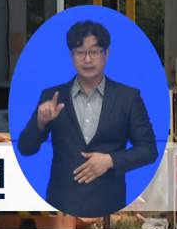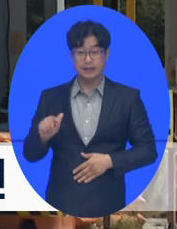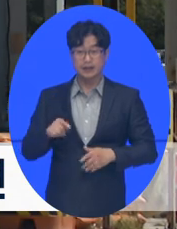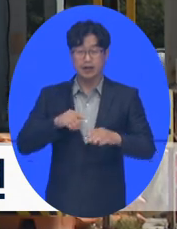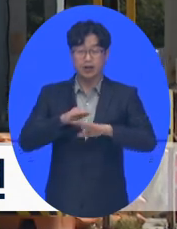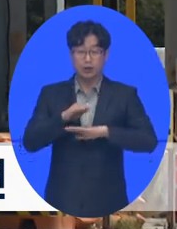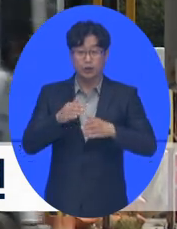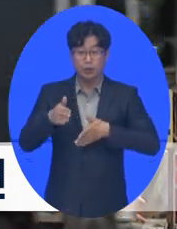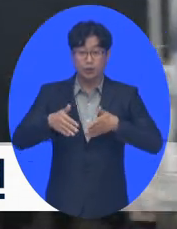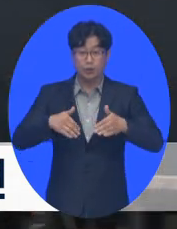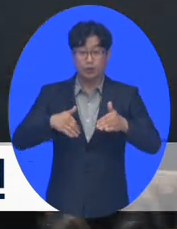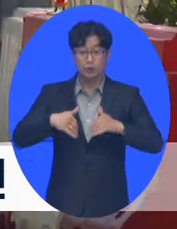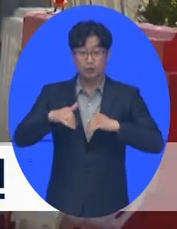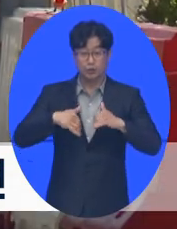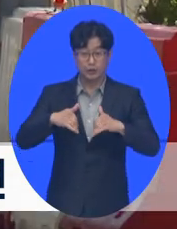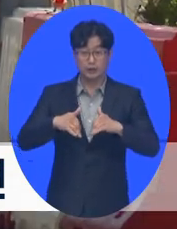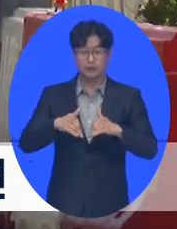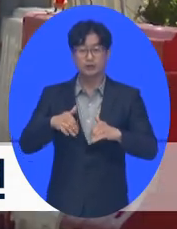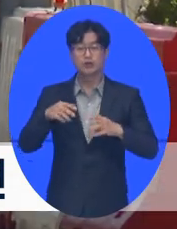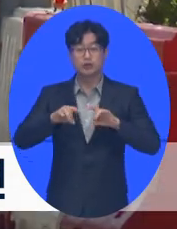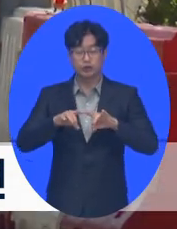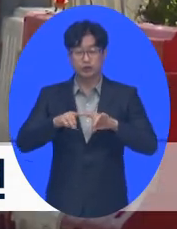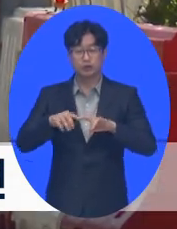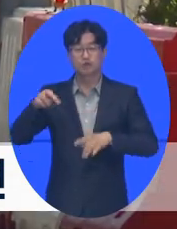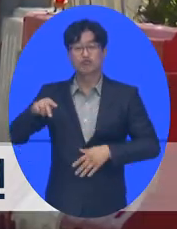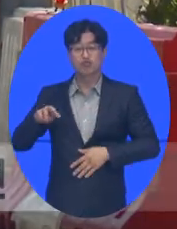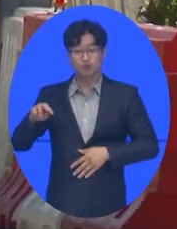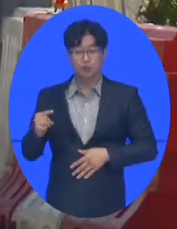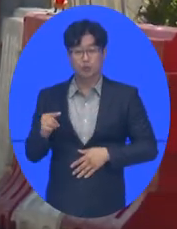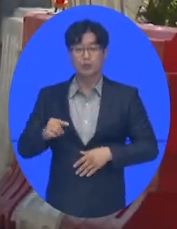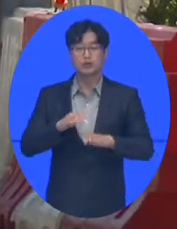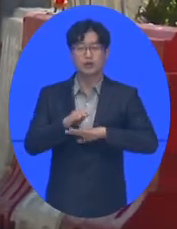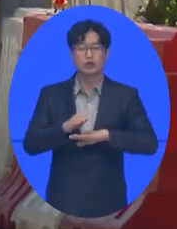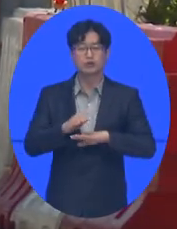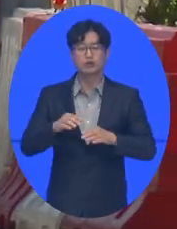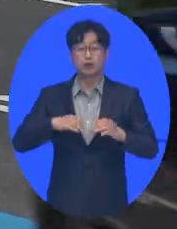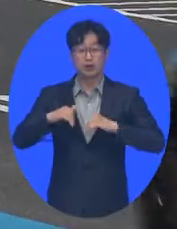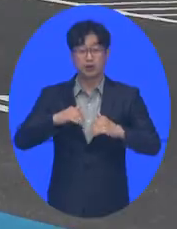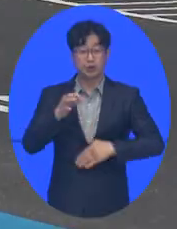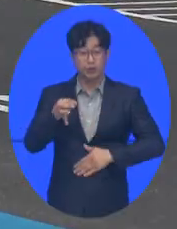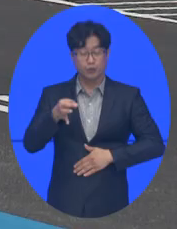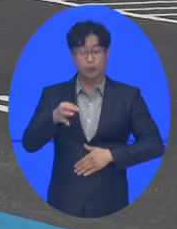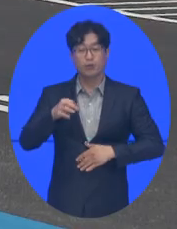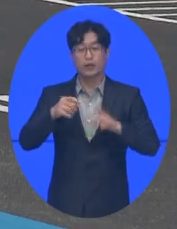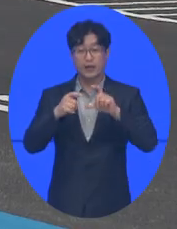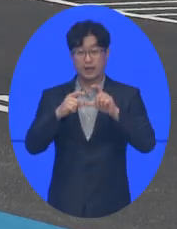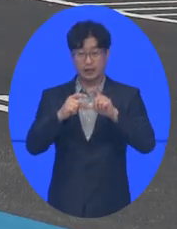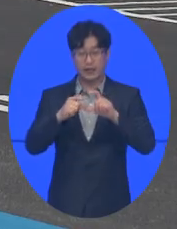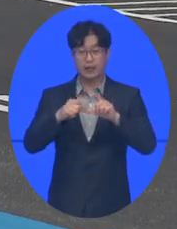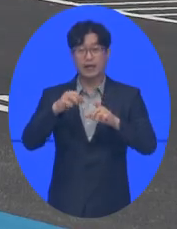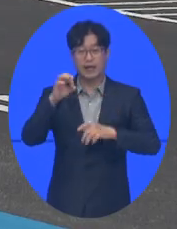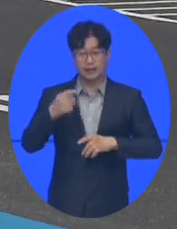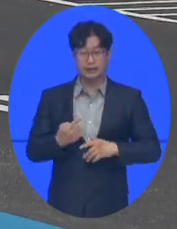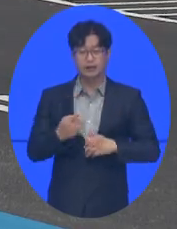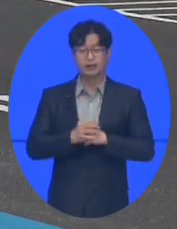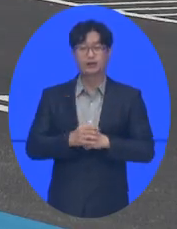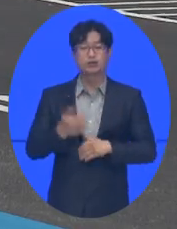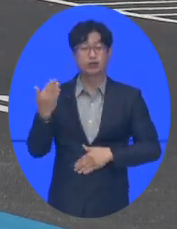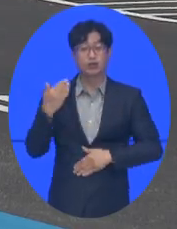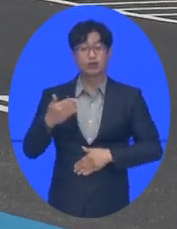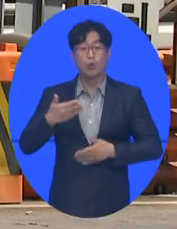전기자동차와 수소자동차를 대상으로 통행료를 절반으로 감면해주는 겁니다. 기존에도 고속도로는 50% 할인을